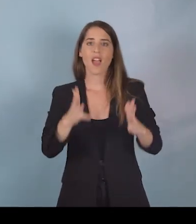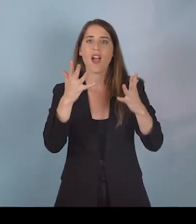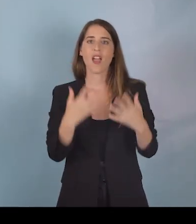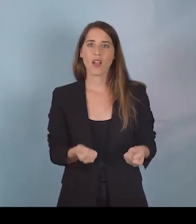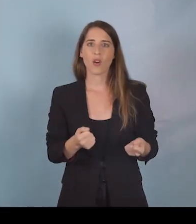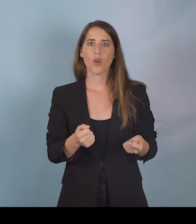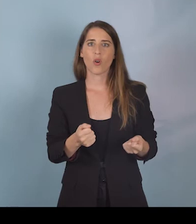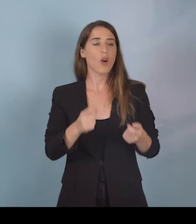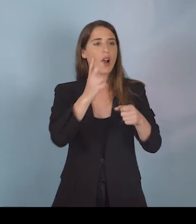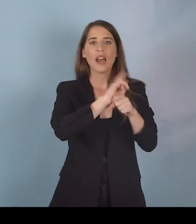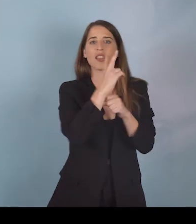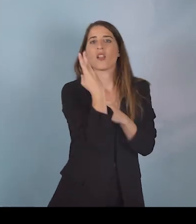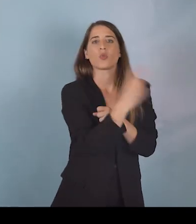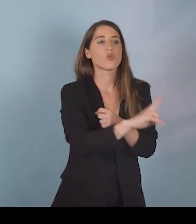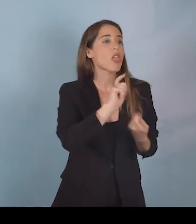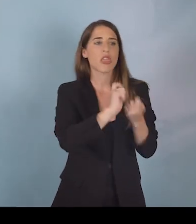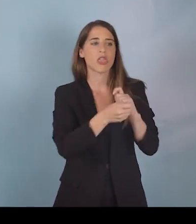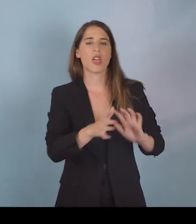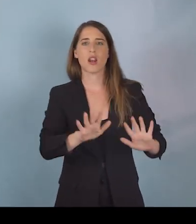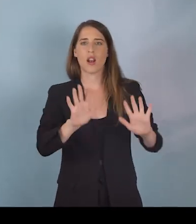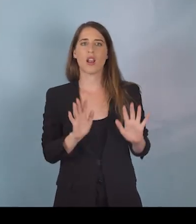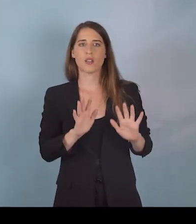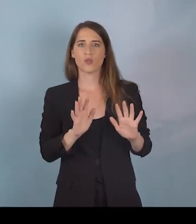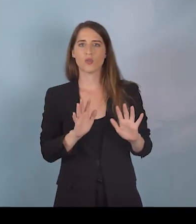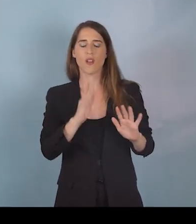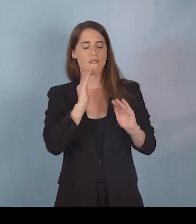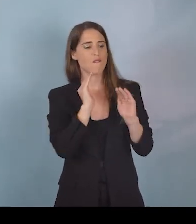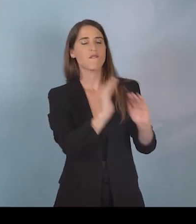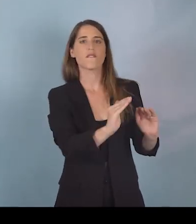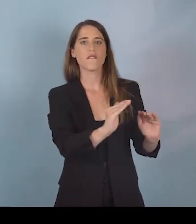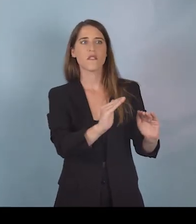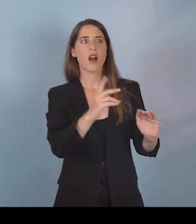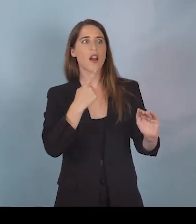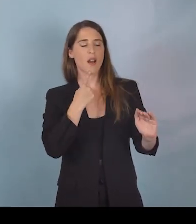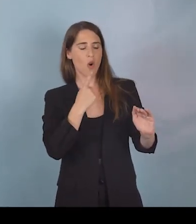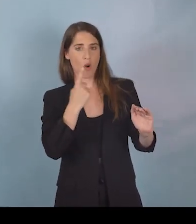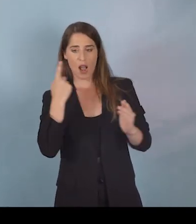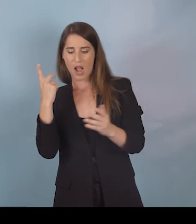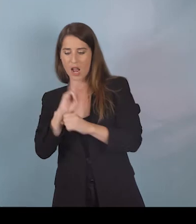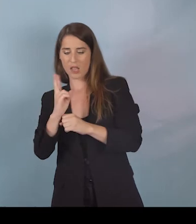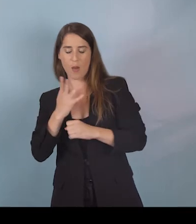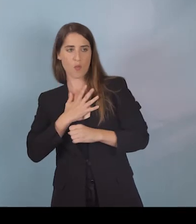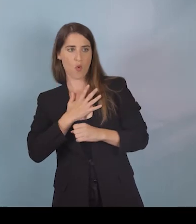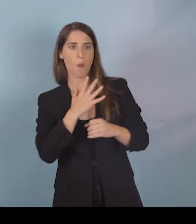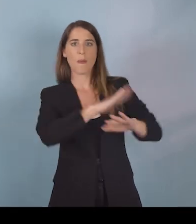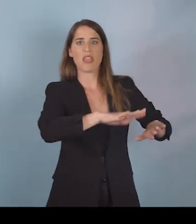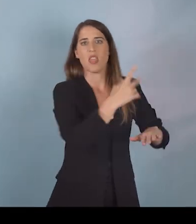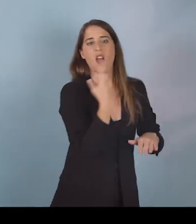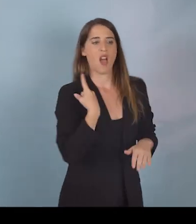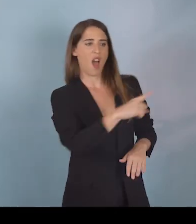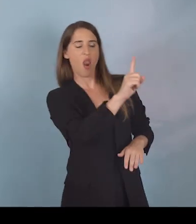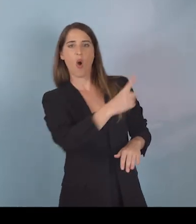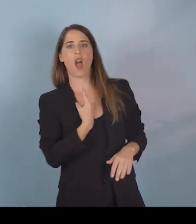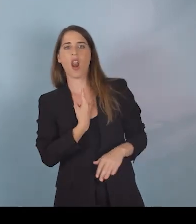όλους, καθώς εξαιρεί τα έγγραμμα τρανς πρόσωπα, δεν μεταβάλλονται τα έγγραφα τυχόν τέκνων, ώστε να εναρμονίζονται με αυτά των